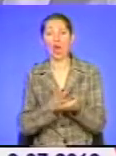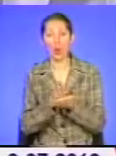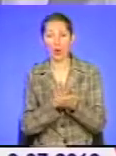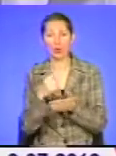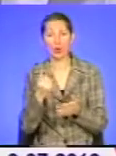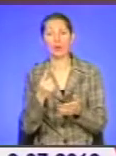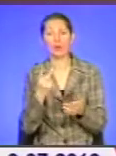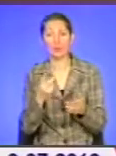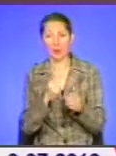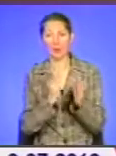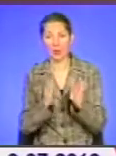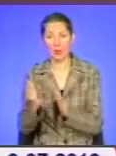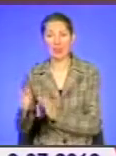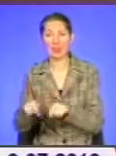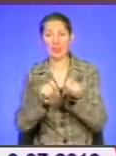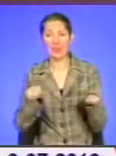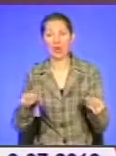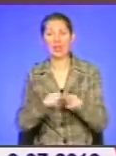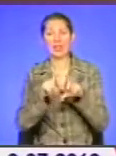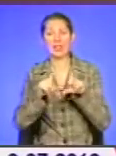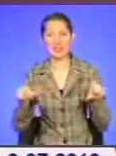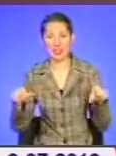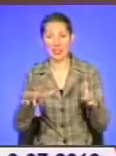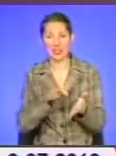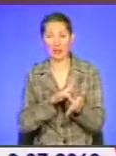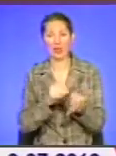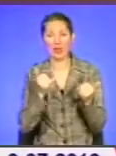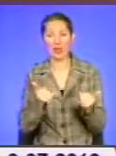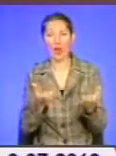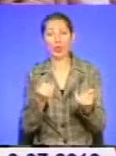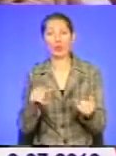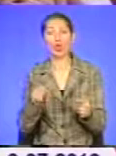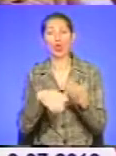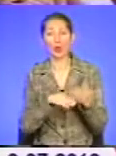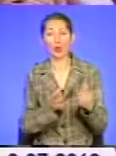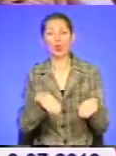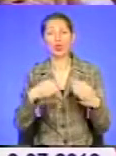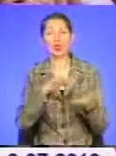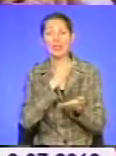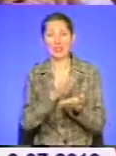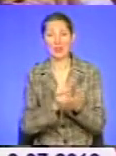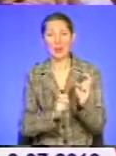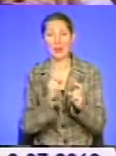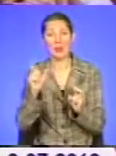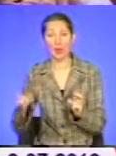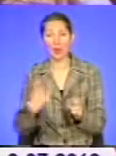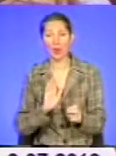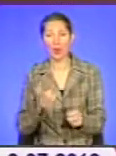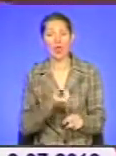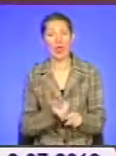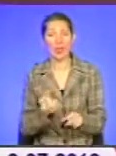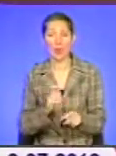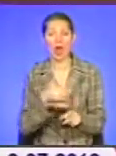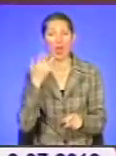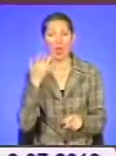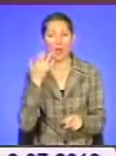області відкривають такі центри. Відтепер отримати довідку чи подати звітність підприємцям буде набагато простіше.